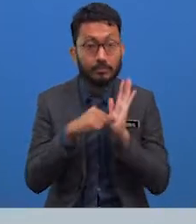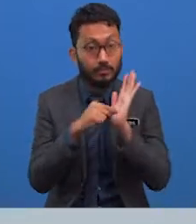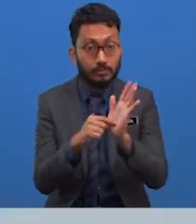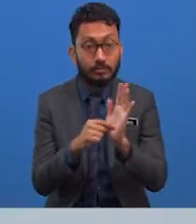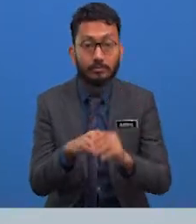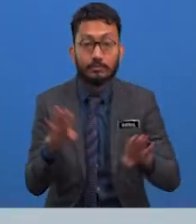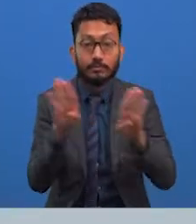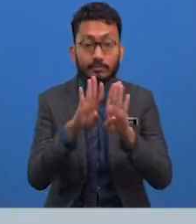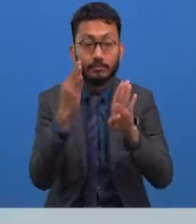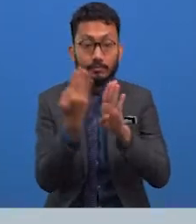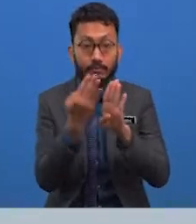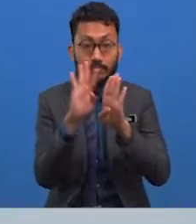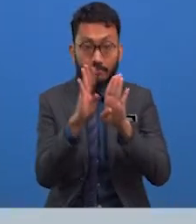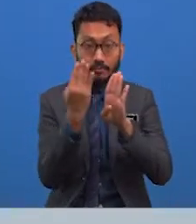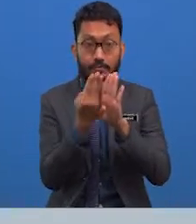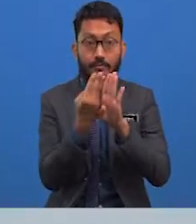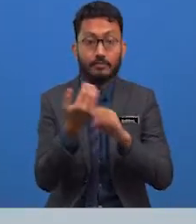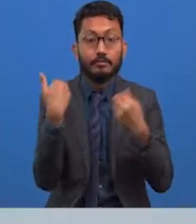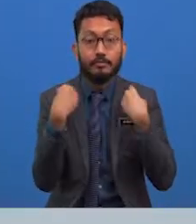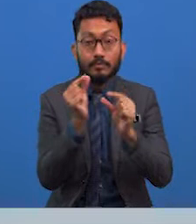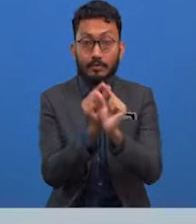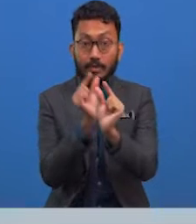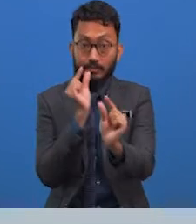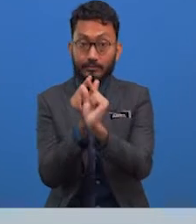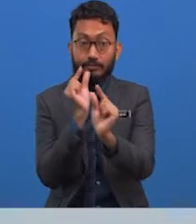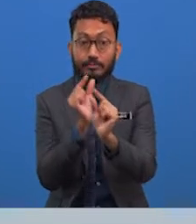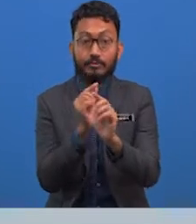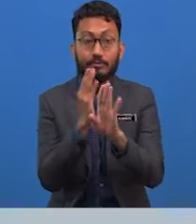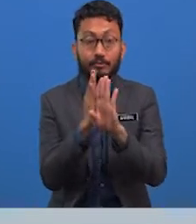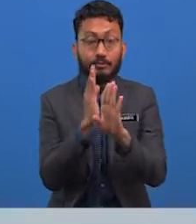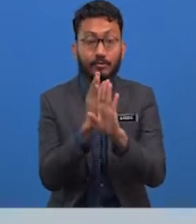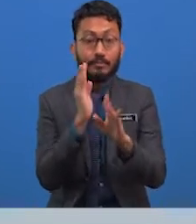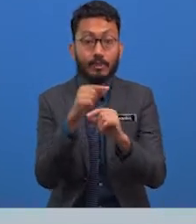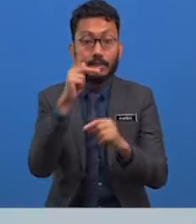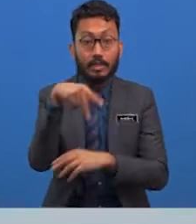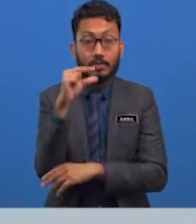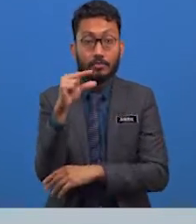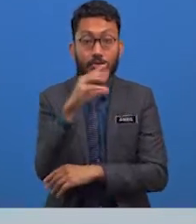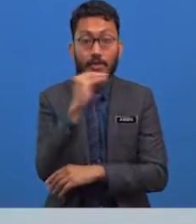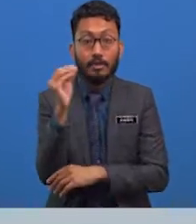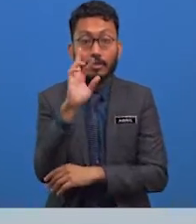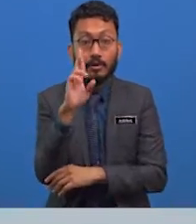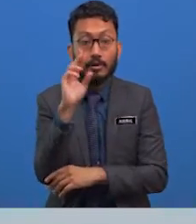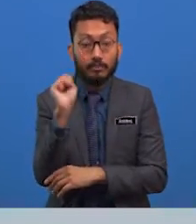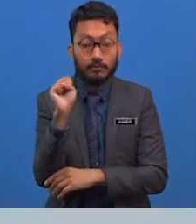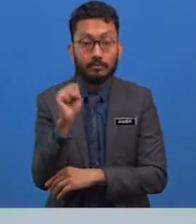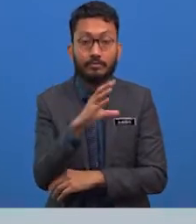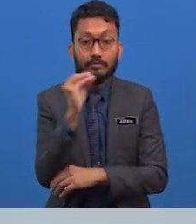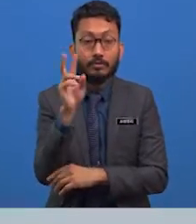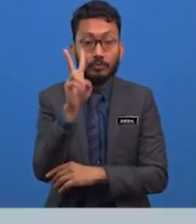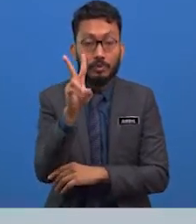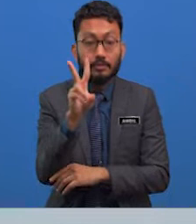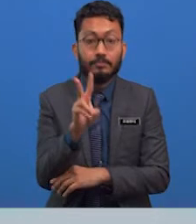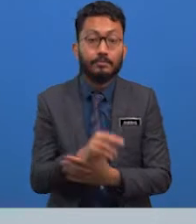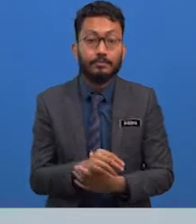menunjukkan sebuah pintu. Terdapat dua garis selari, iaitu garis PQ dan RS, serta